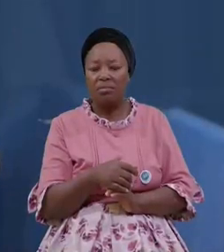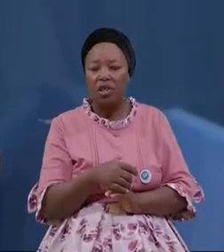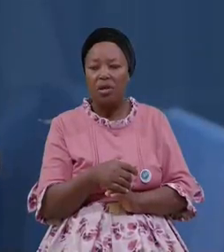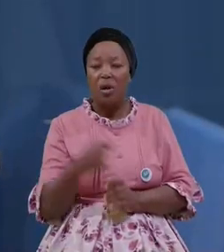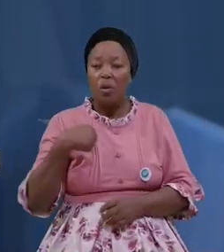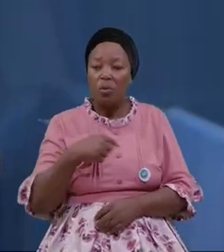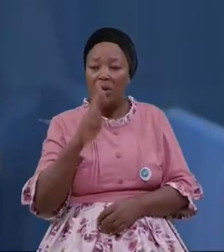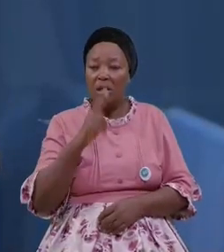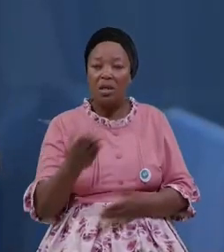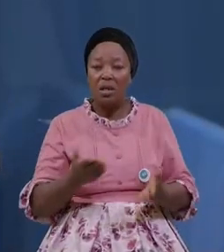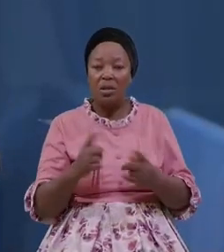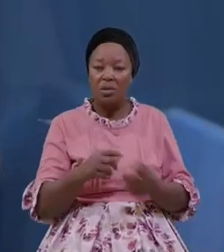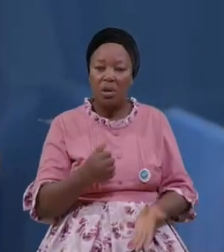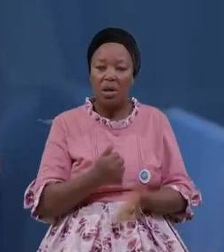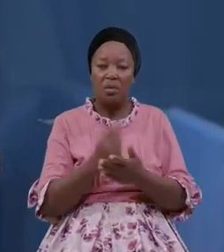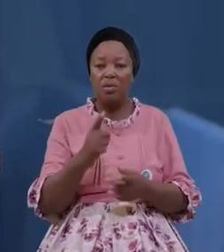so